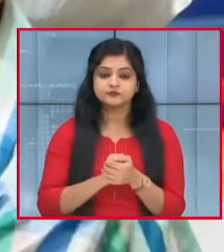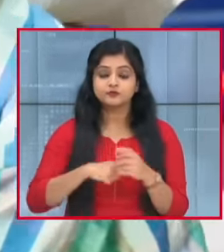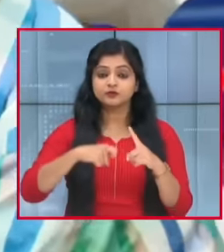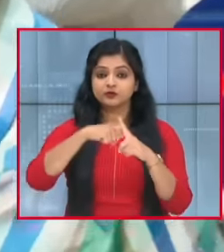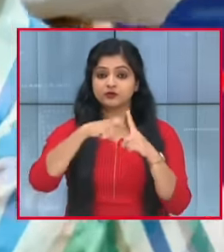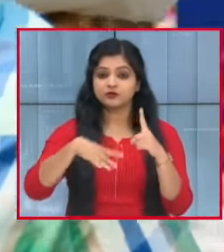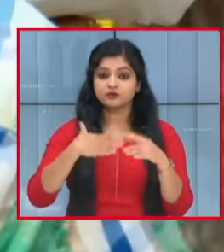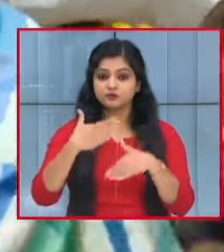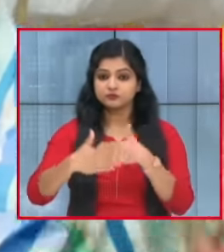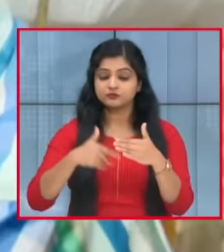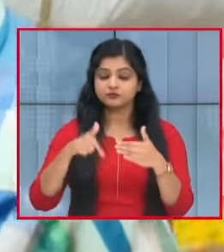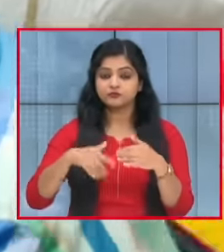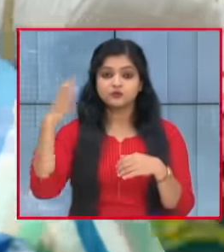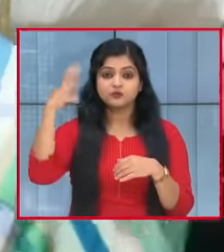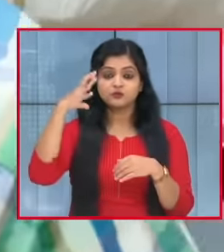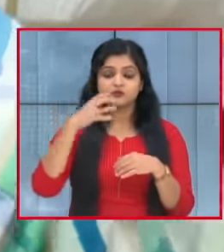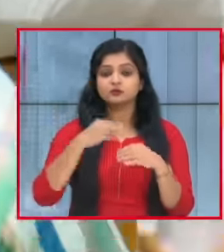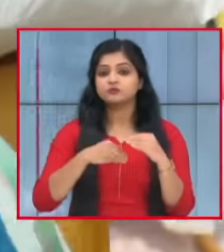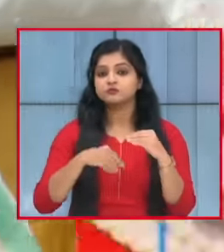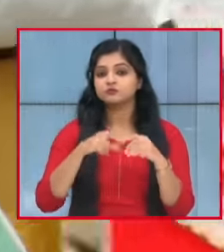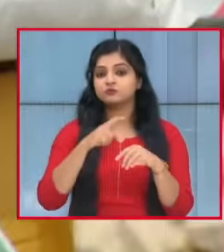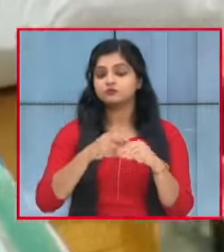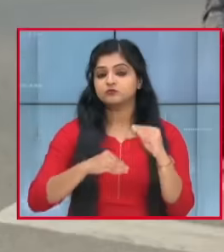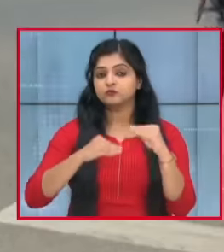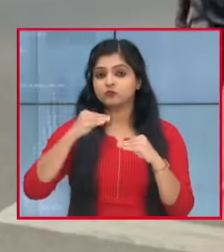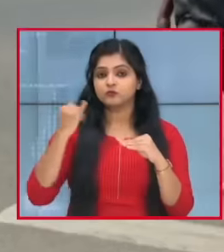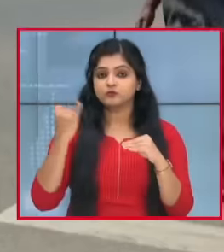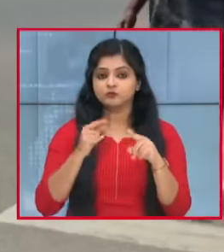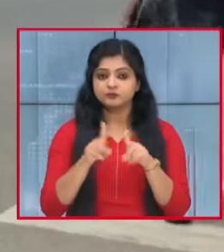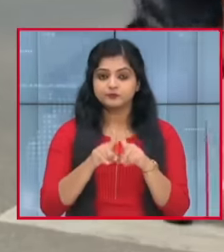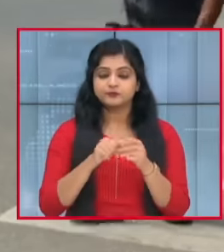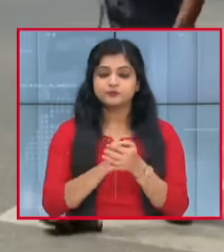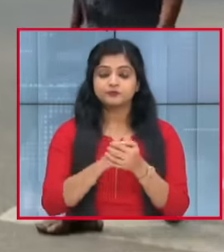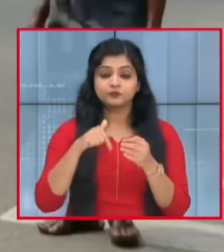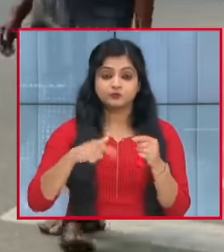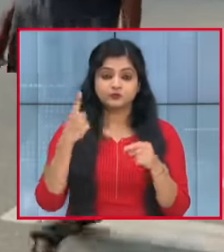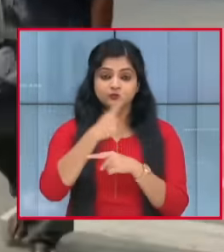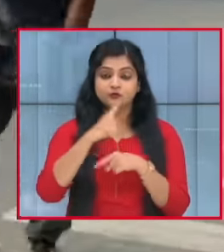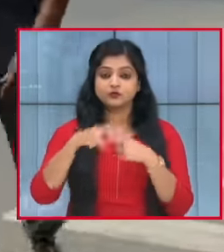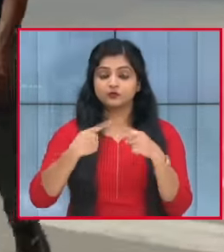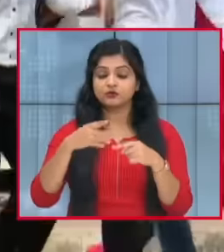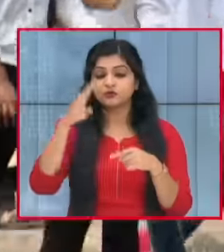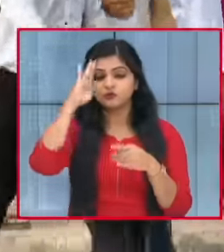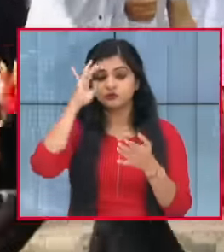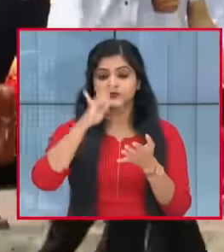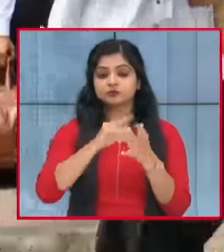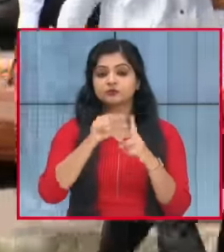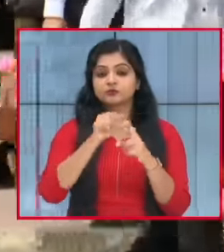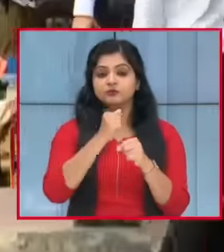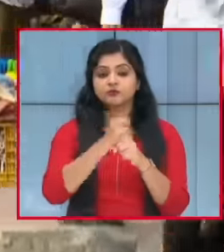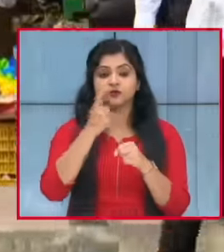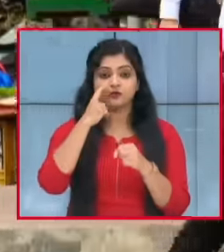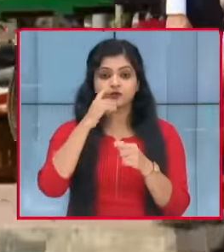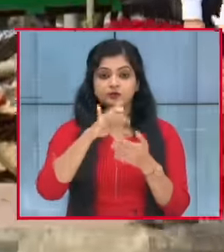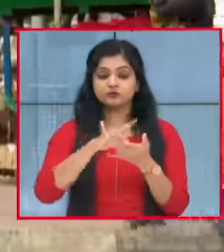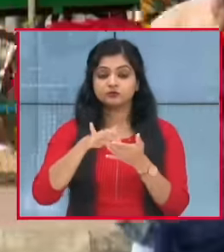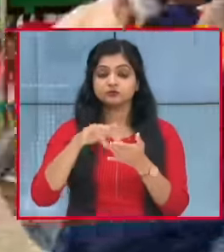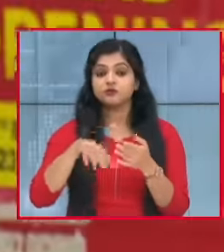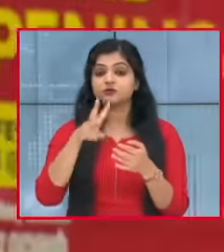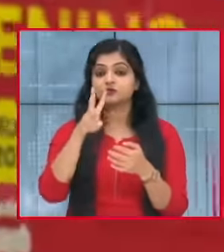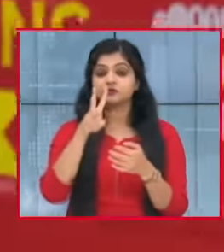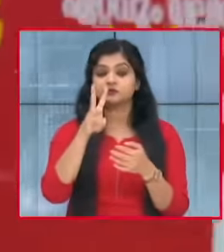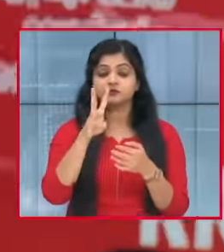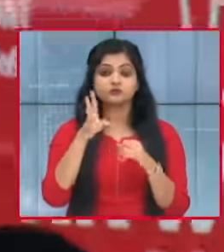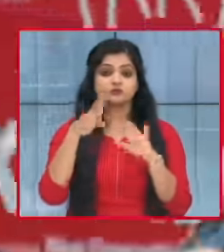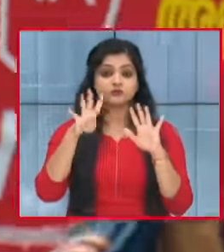സംസ്ഥാനത്ത് അടുത്ത ദിവസങ്ങളിലും താപനില ഉയർന്നു തന്നെ തുടരാനാണ് സാധ്യത. ഇന്നും നാളെയും തൃശൂർ, പാലക്കാട്, കണ്ണൂർ ജില്ലകളിലെ താപനില 39